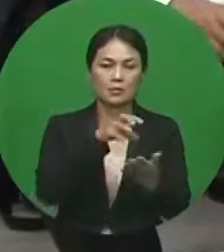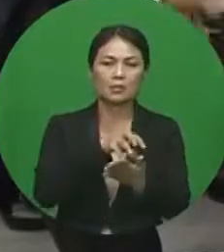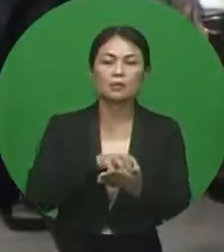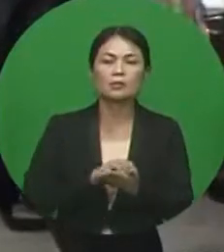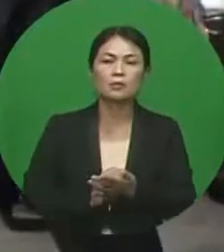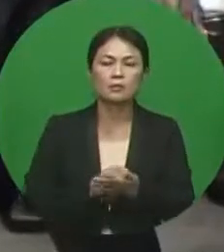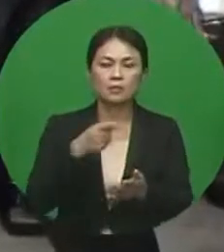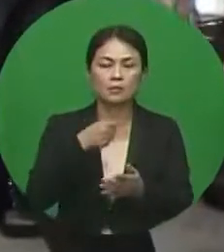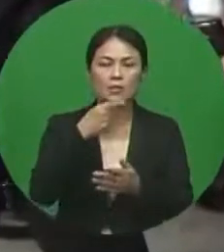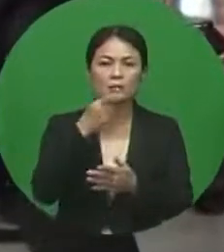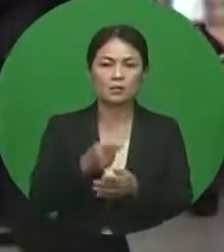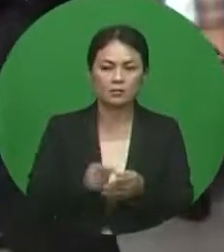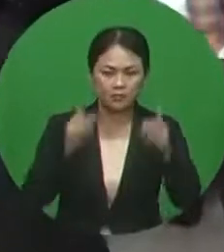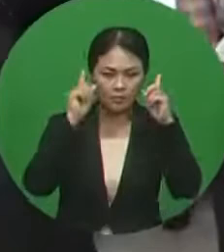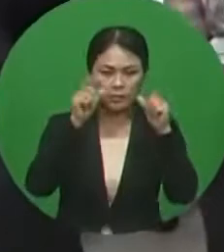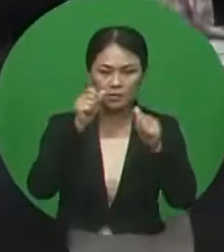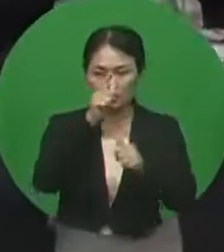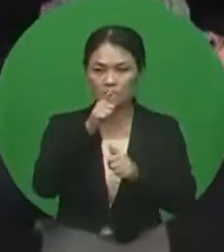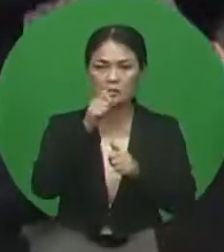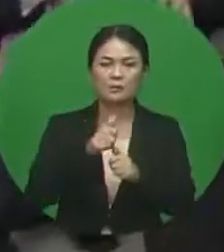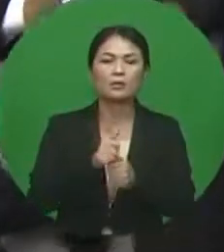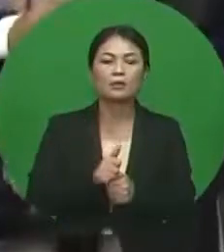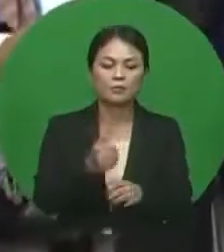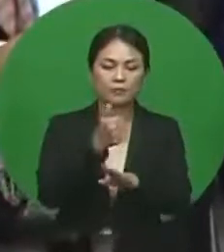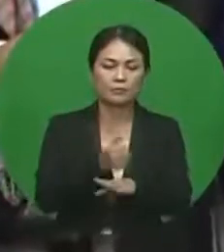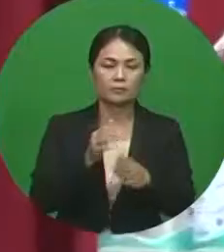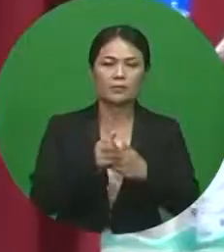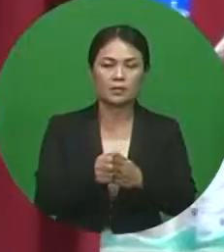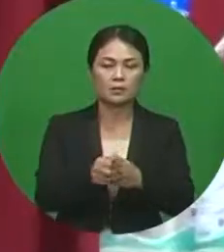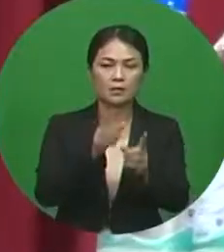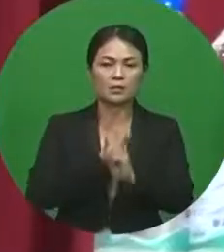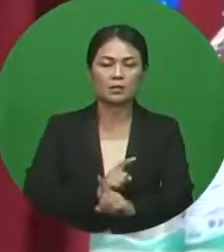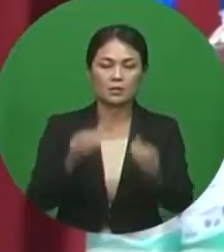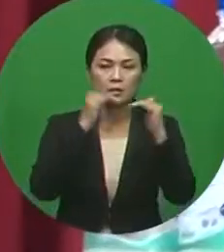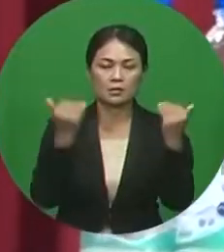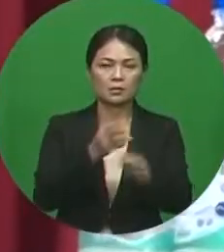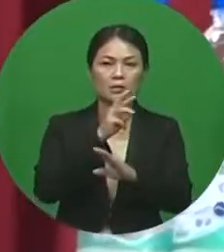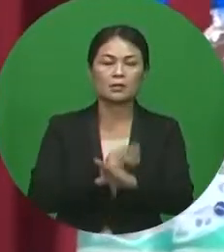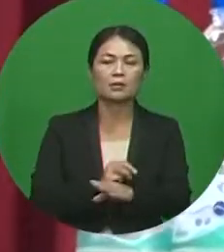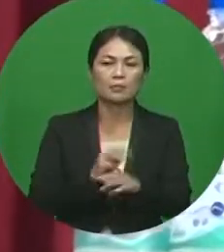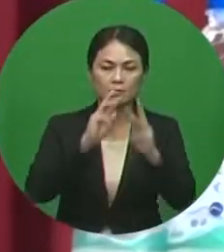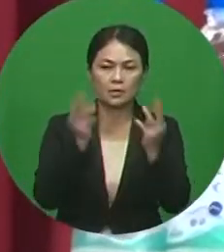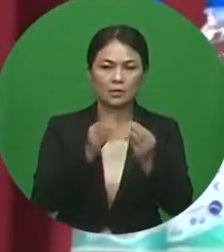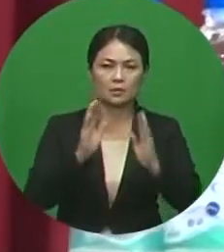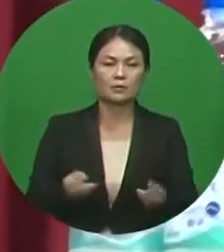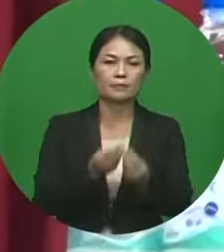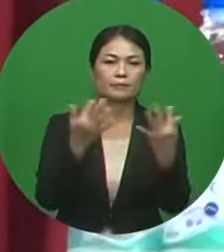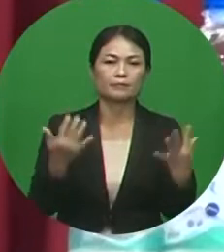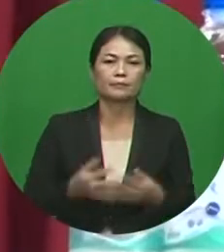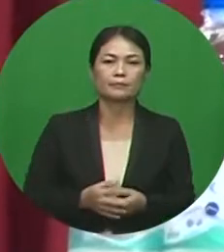រមទាំងការចូលរួមដោយឯកឧត្តមលោកជំទាវជាថ្នាក់ដឹកនាំតាមបណ្ដាក្រសួងស្ថាប័នជាសិក្ខាកាមជាច្រើនផ